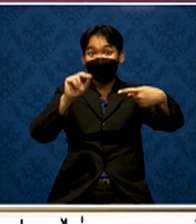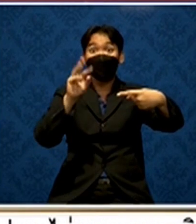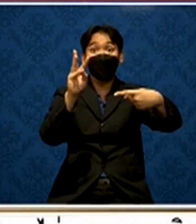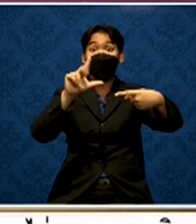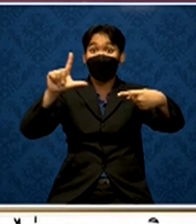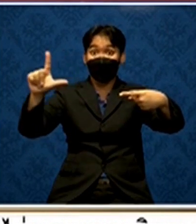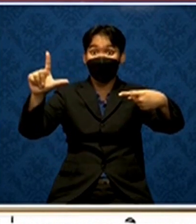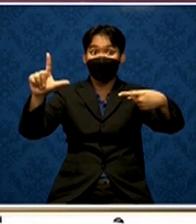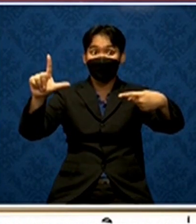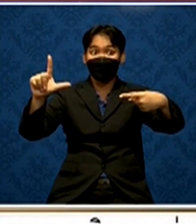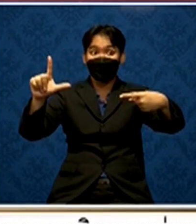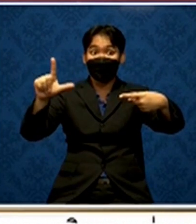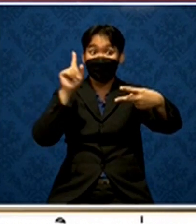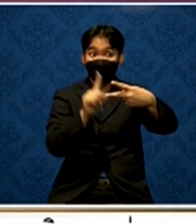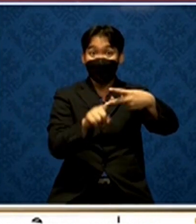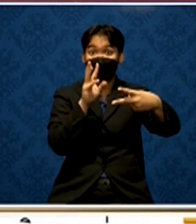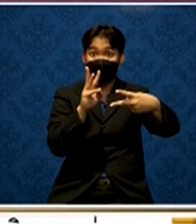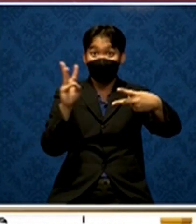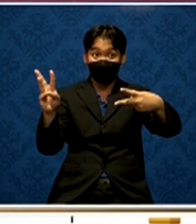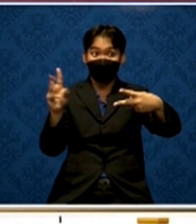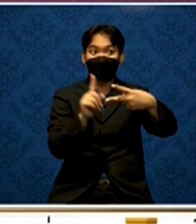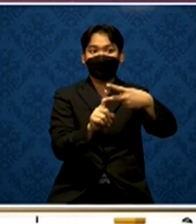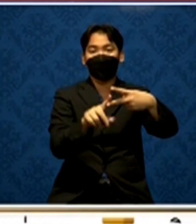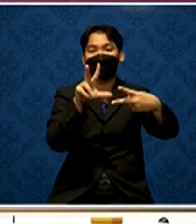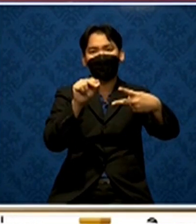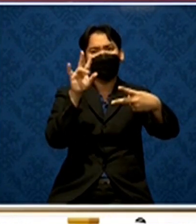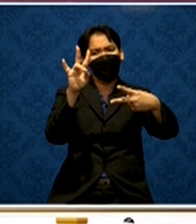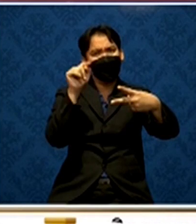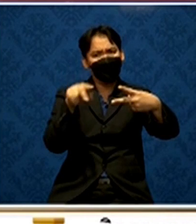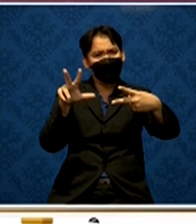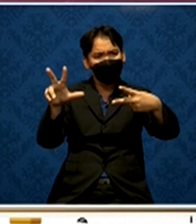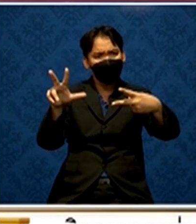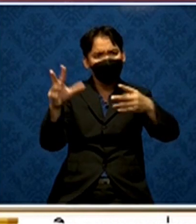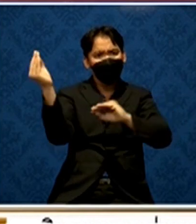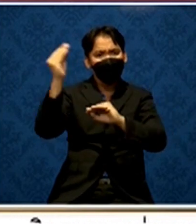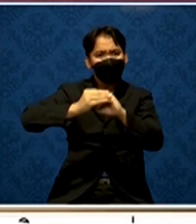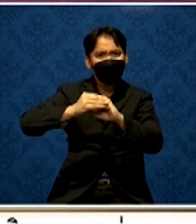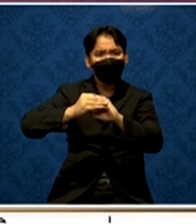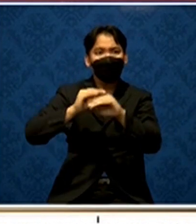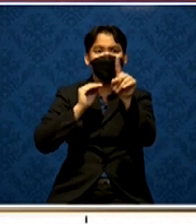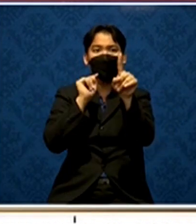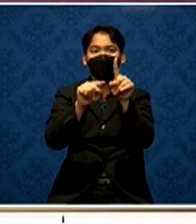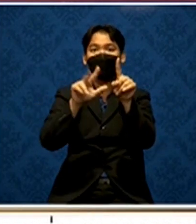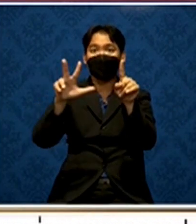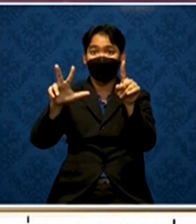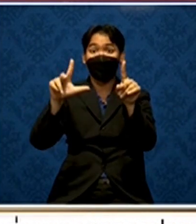านปีนี้ครับ2566รัฐจัดสรร37ล้านครับเพิ่มขึ้น 1.3 ล้